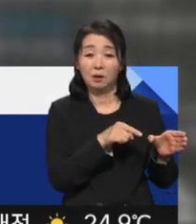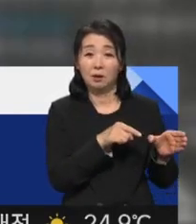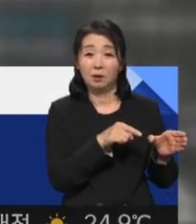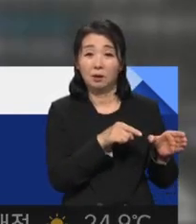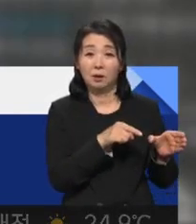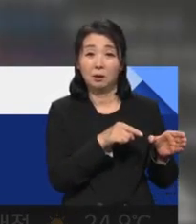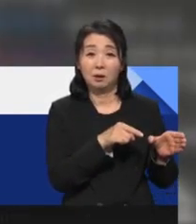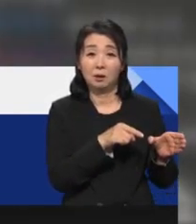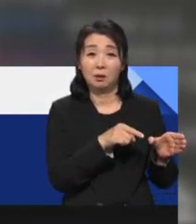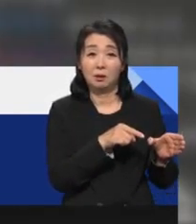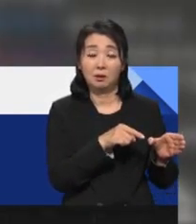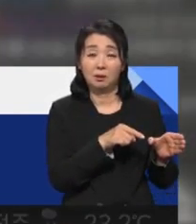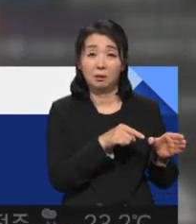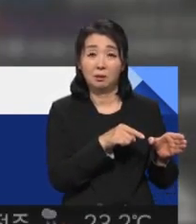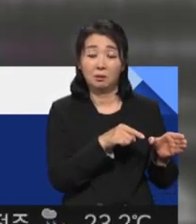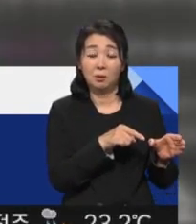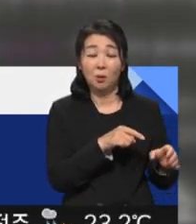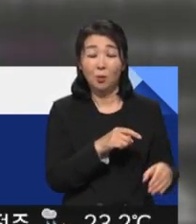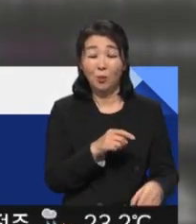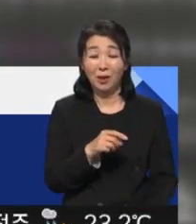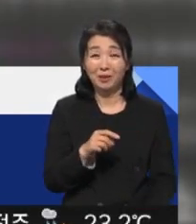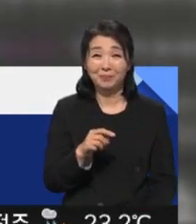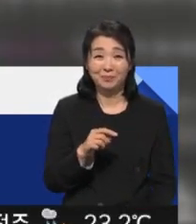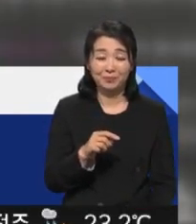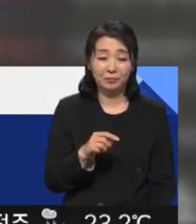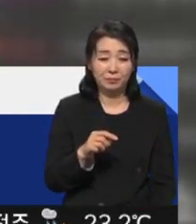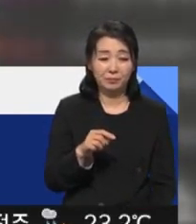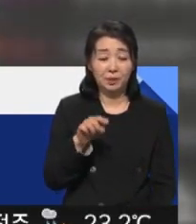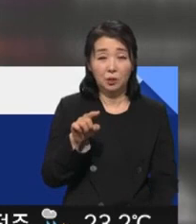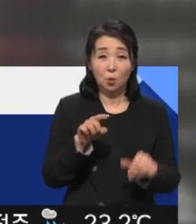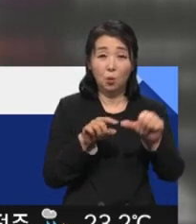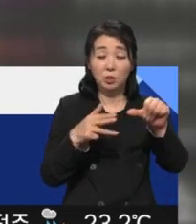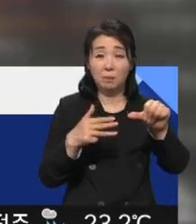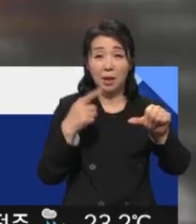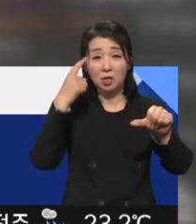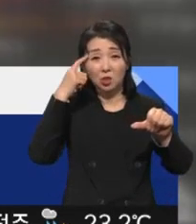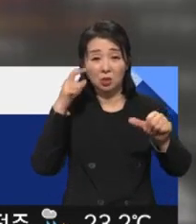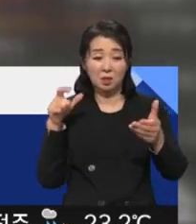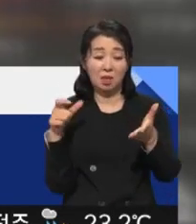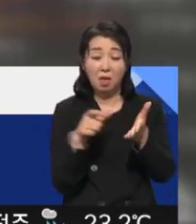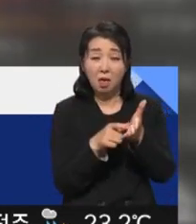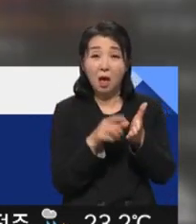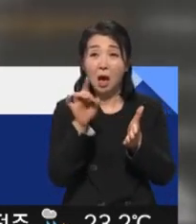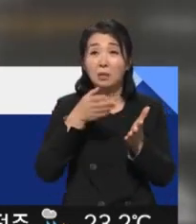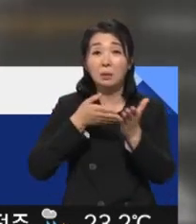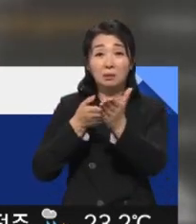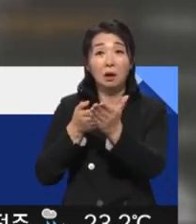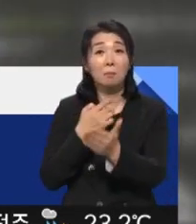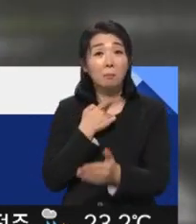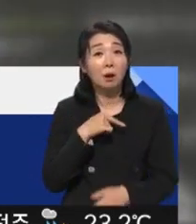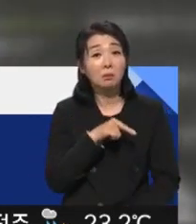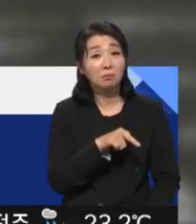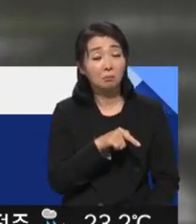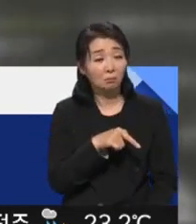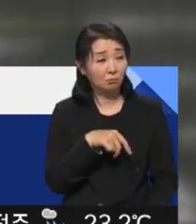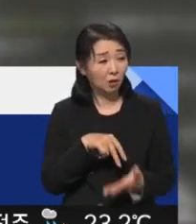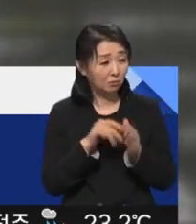그냥 그 원포인트 개헌을 제안만 하는 것도 그것도 제가 보기에는